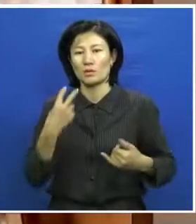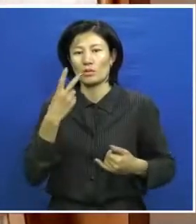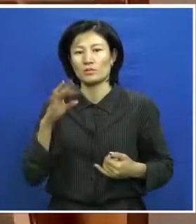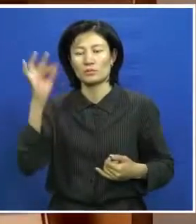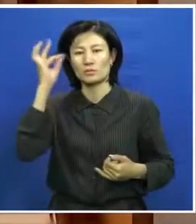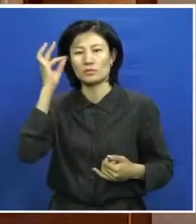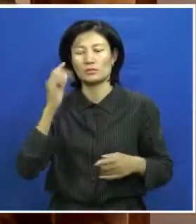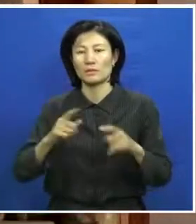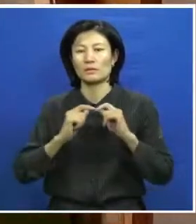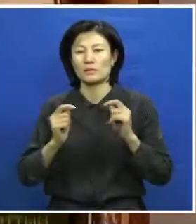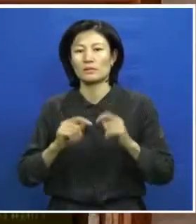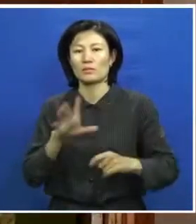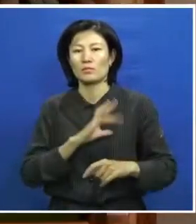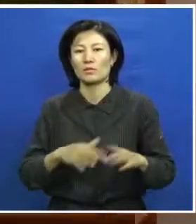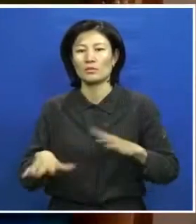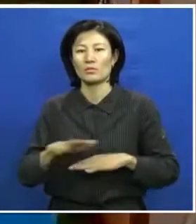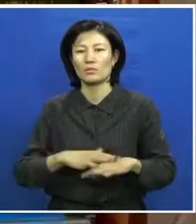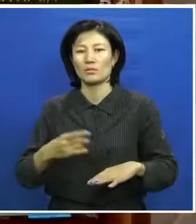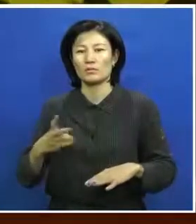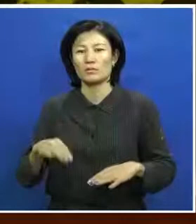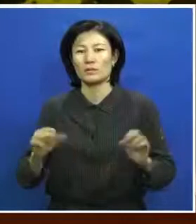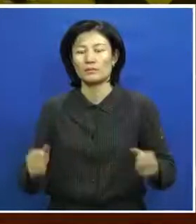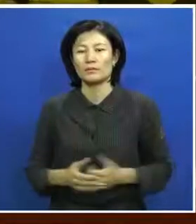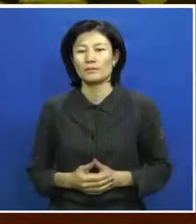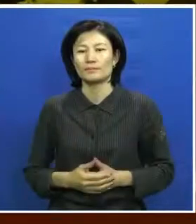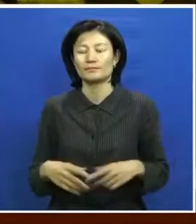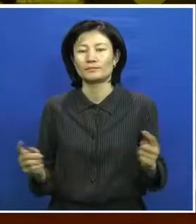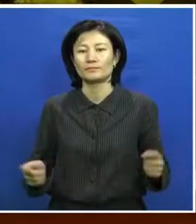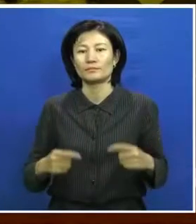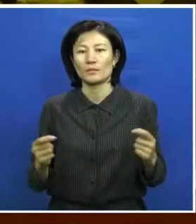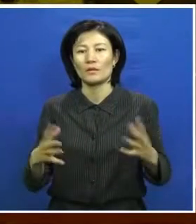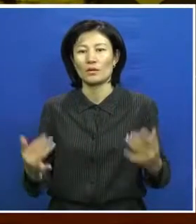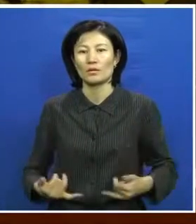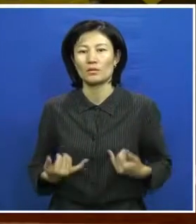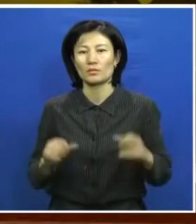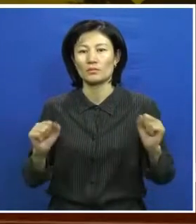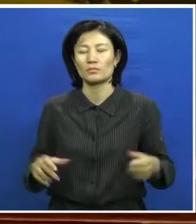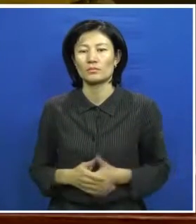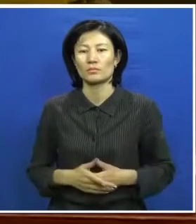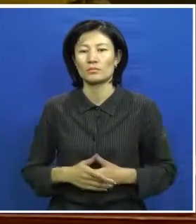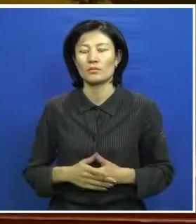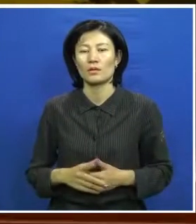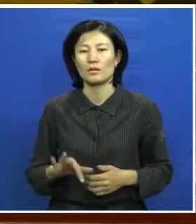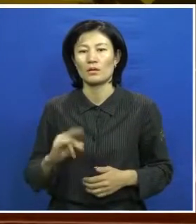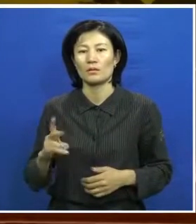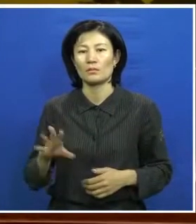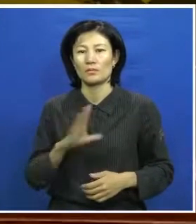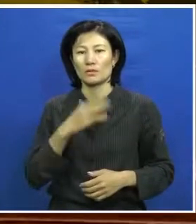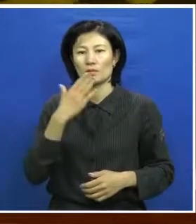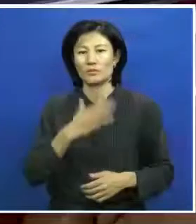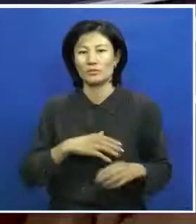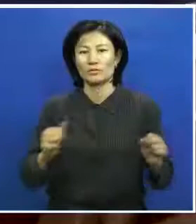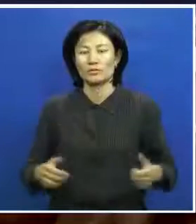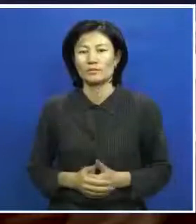естелік сыйлықтар тарту етті. Қоғам қайраткері Нұрмахамбет Әжіметұлын мерейлі мерекемен құттықтай келген Мұрат Әйтенов, аға буынның отанға деген